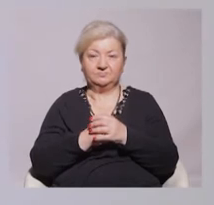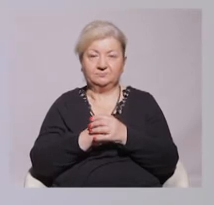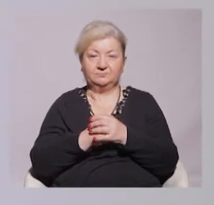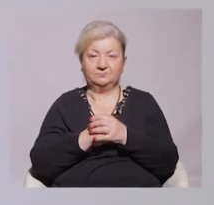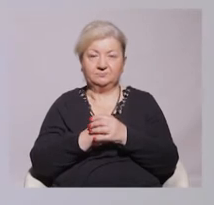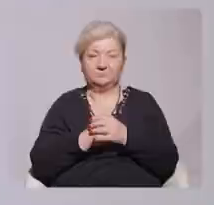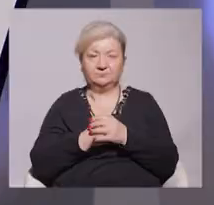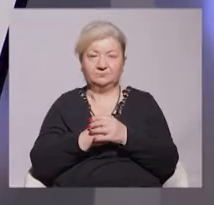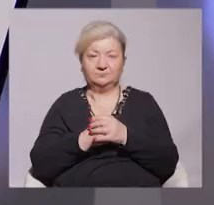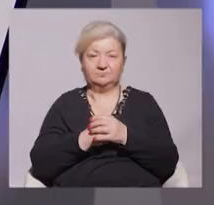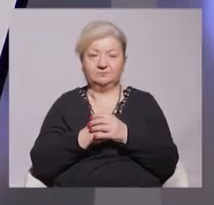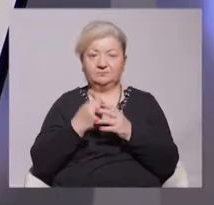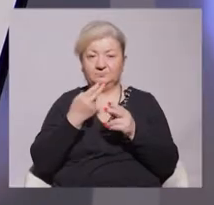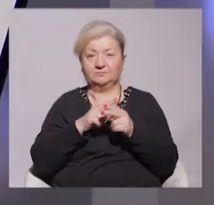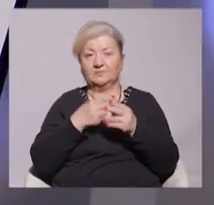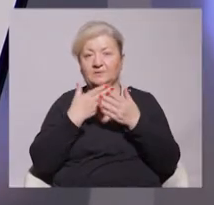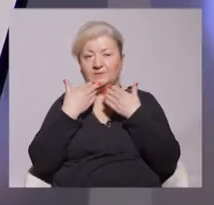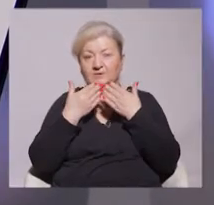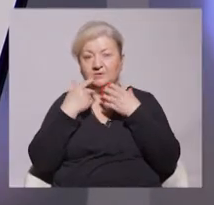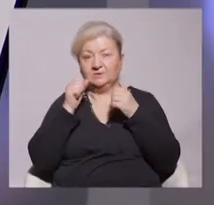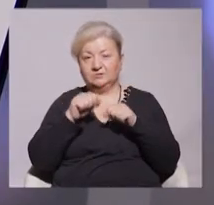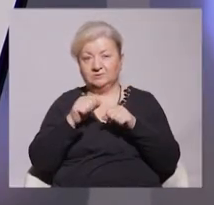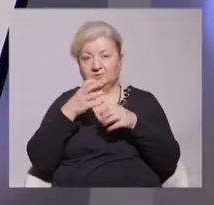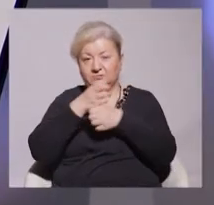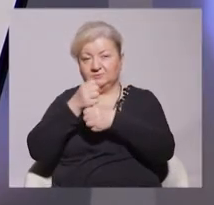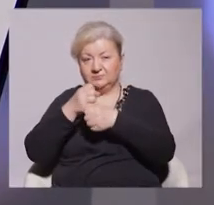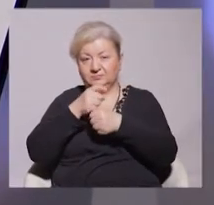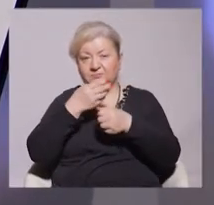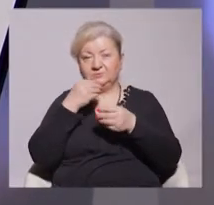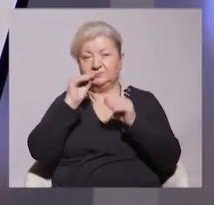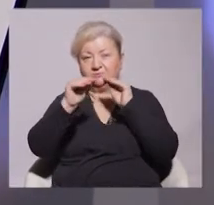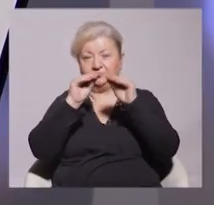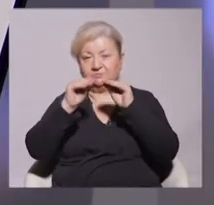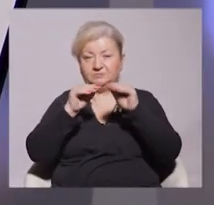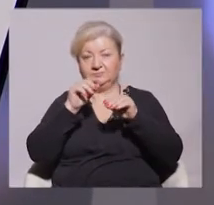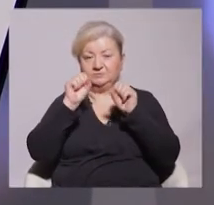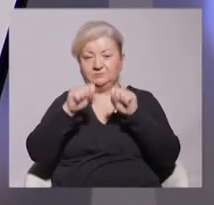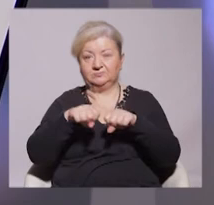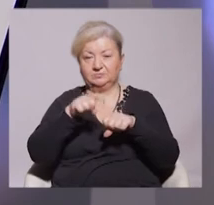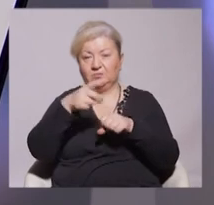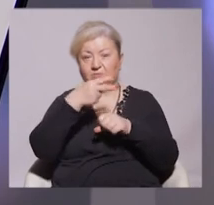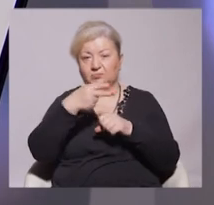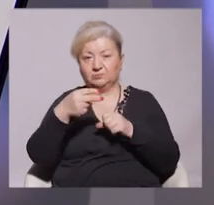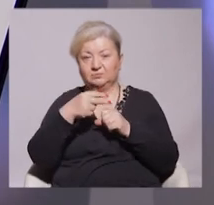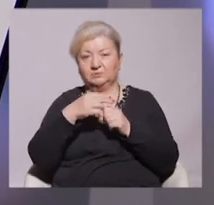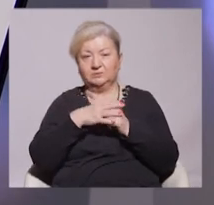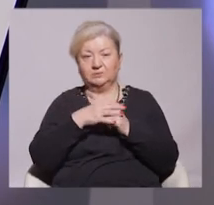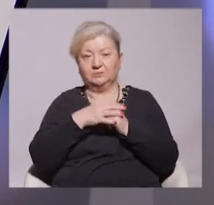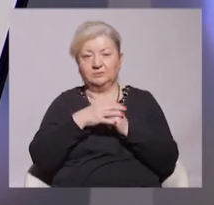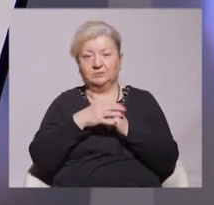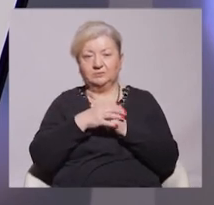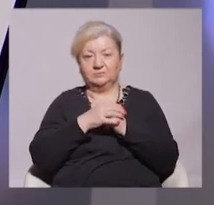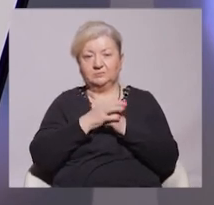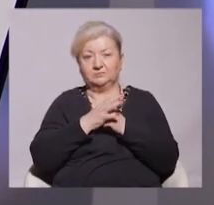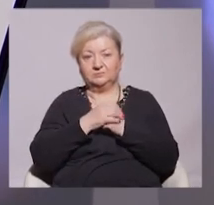ნახოთ რას მივიღებთ. ესე იგი გამარტივებულ შემთხვევაში ჩვენ ვიღებთ ესე იგი gh უდრის